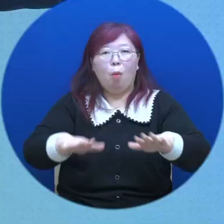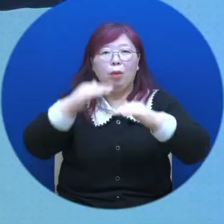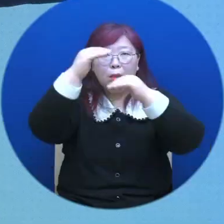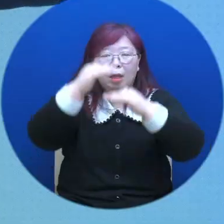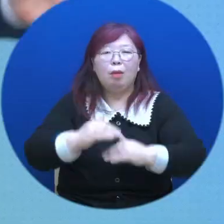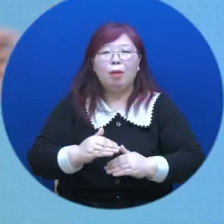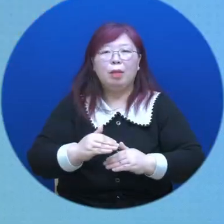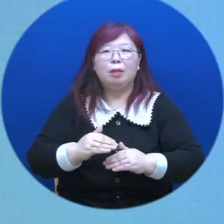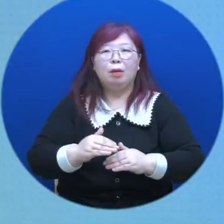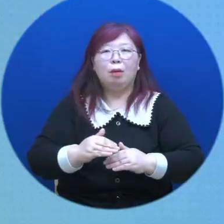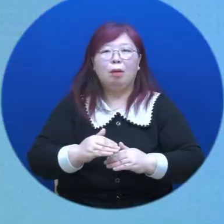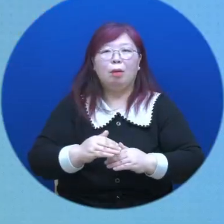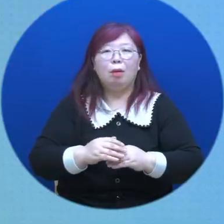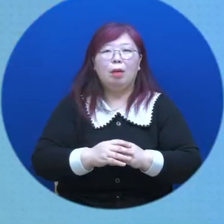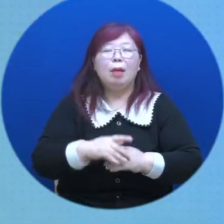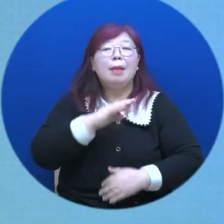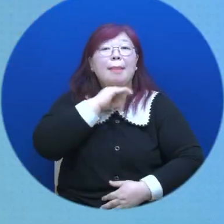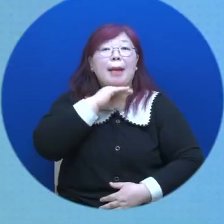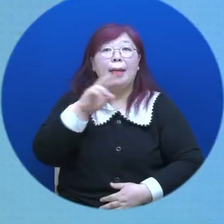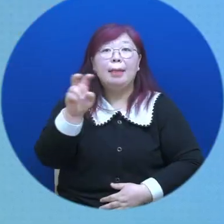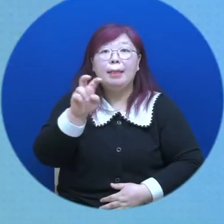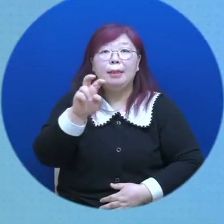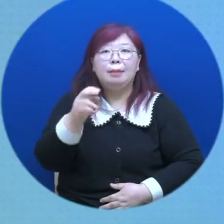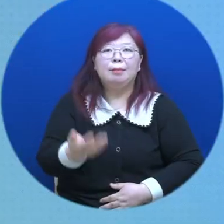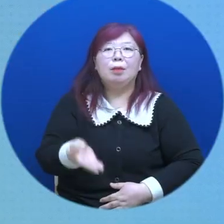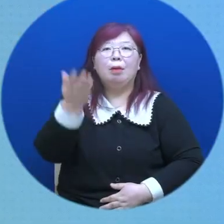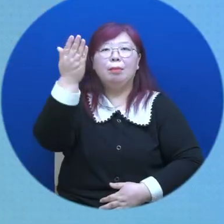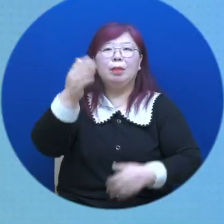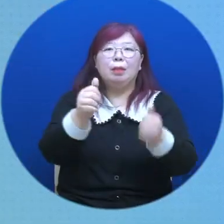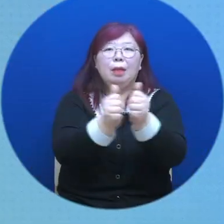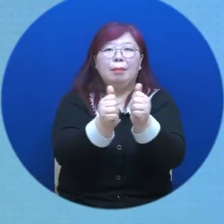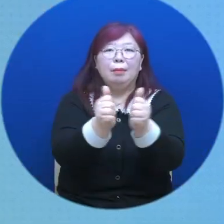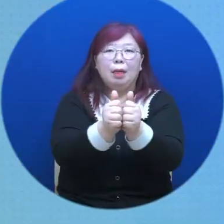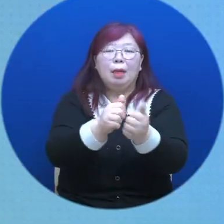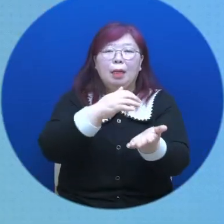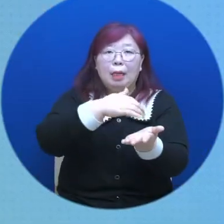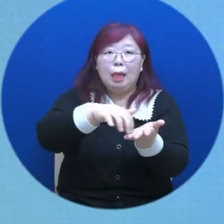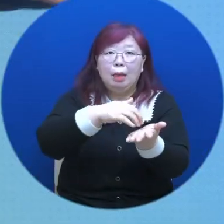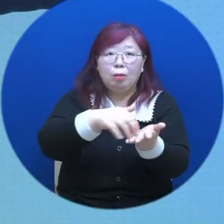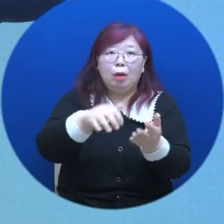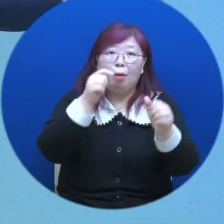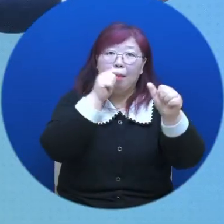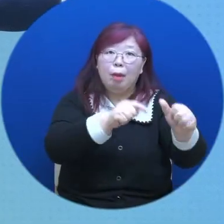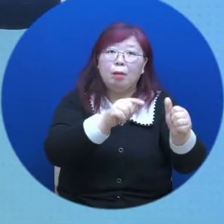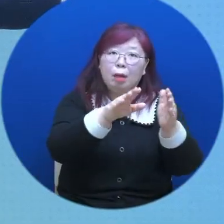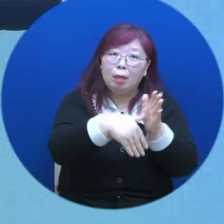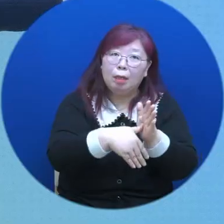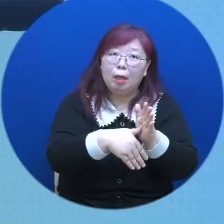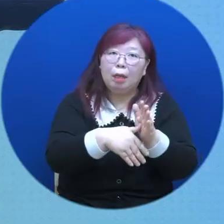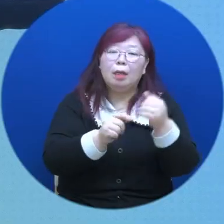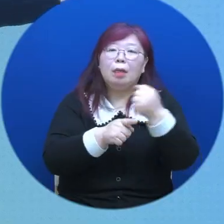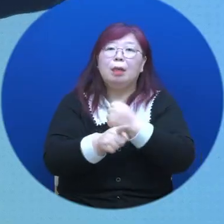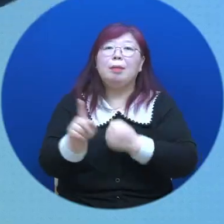본문에서 20세 이상 되는 남자를 계수하라고 할 때에 뭐 하려고?